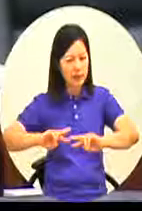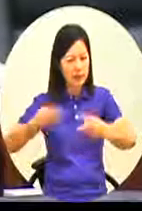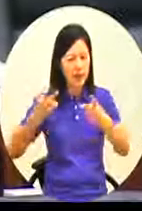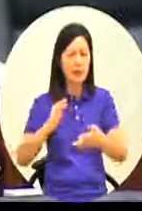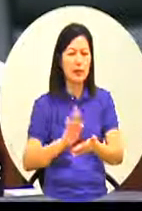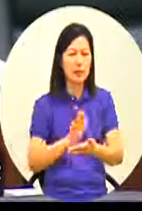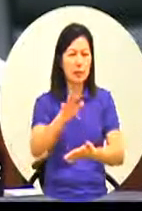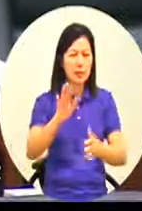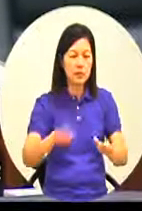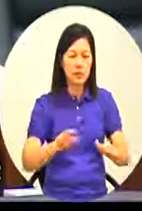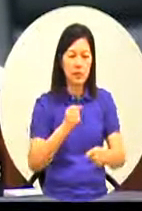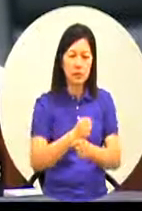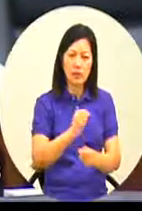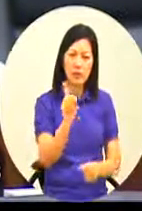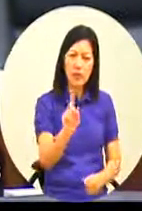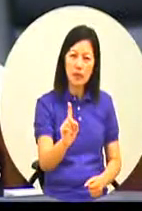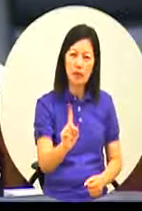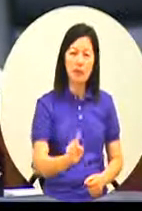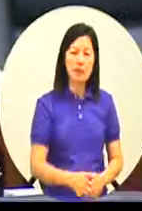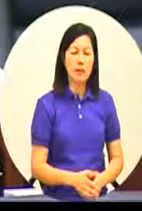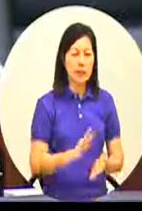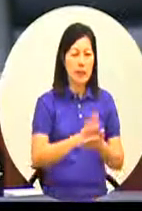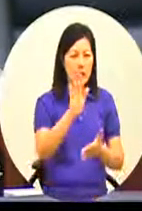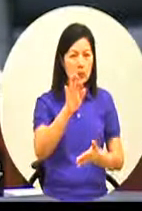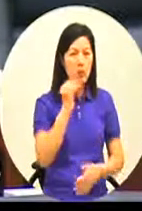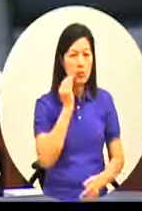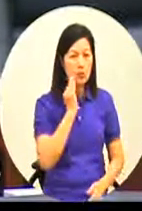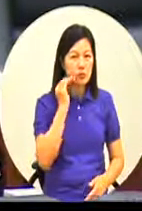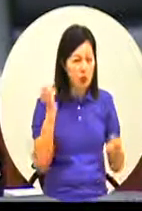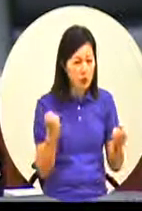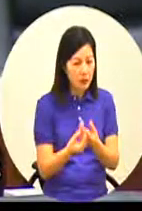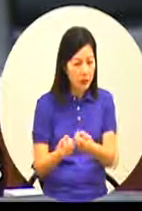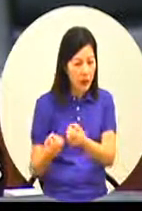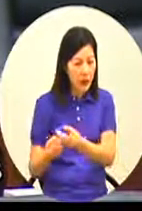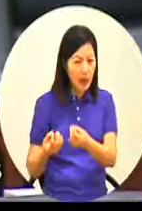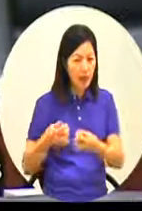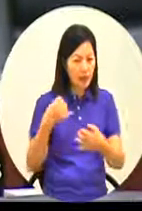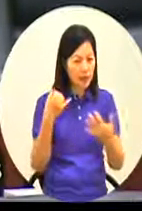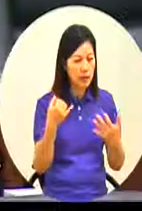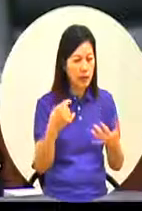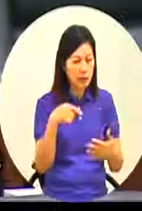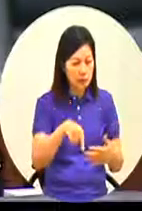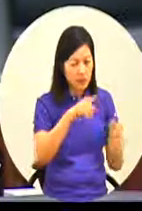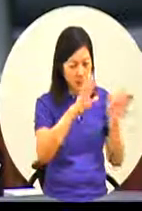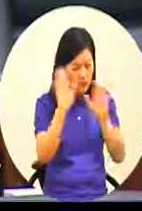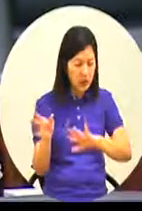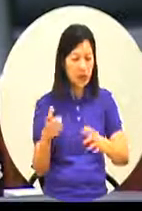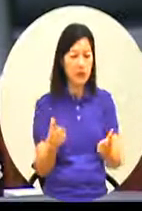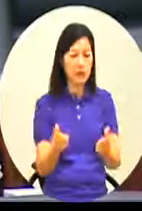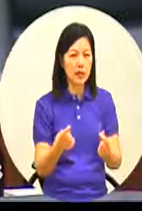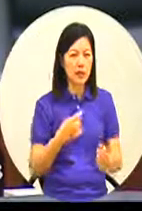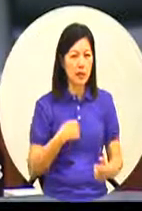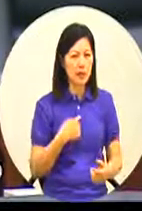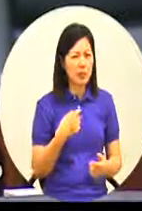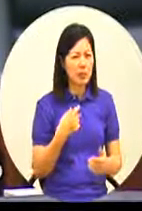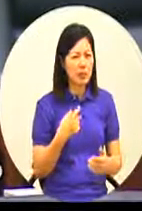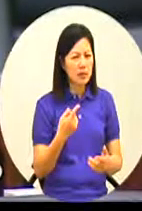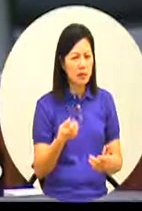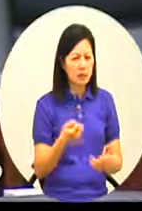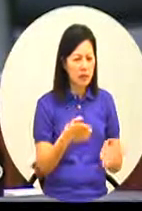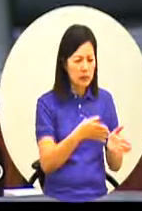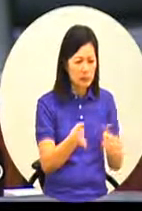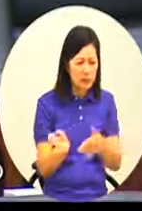在要怎么做，将来如果又有一天发生了类似的状况，我们会不会啊，就是两个和